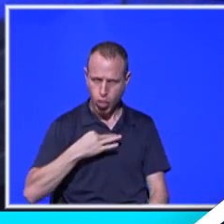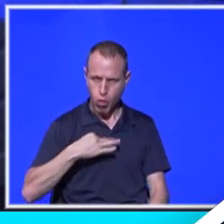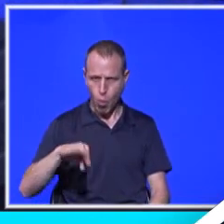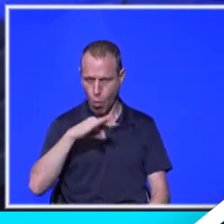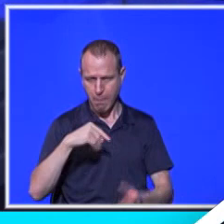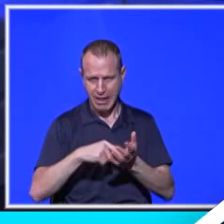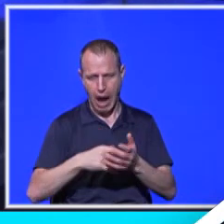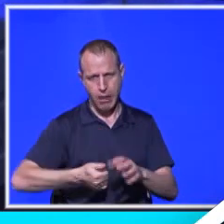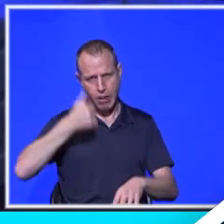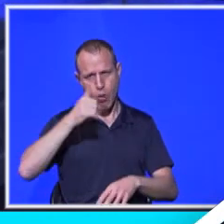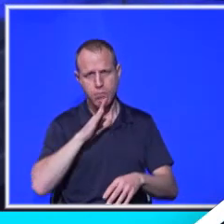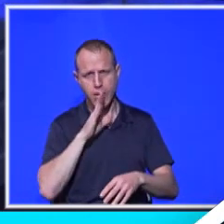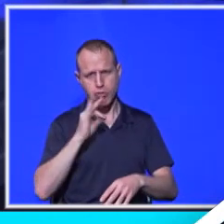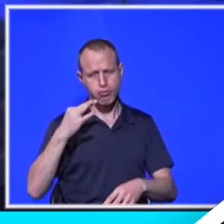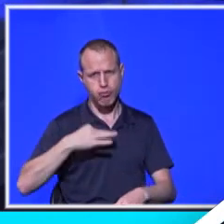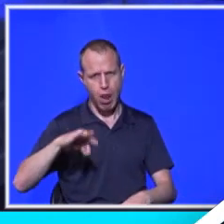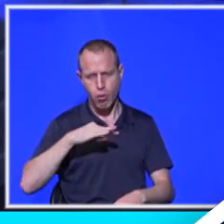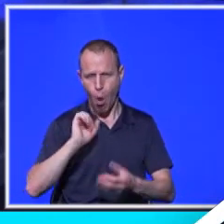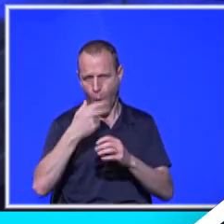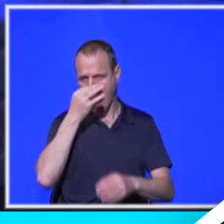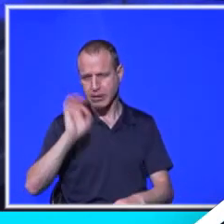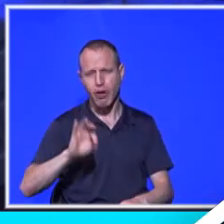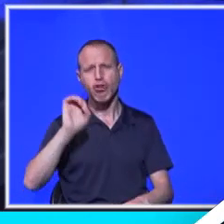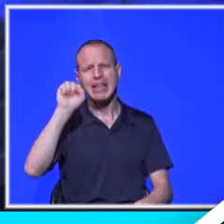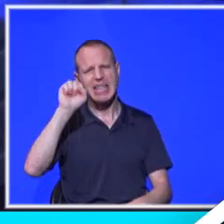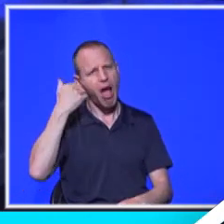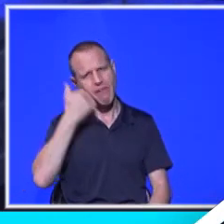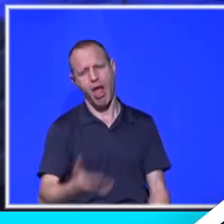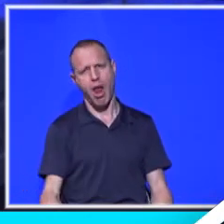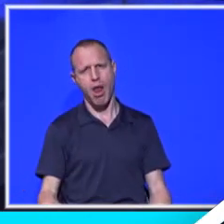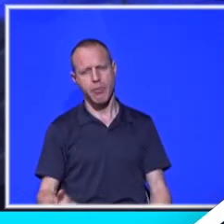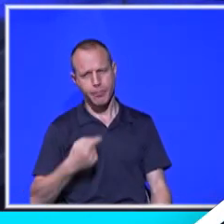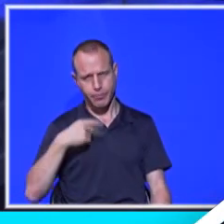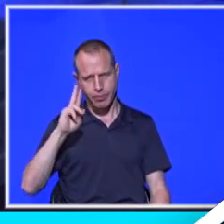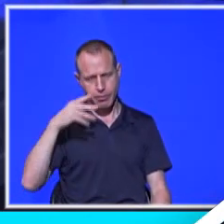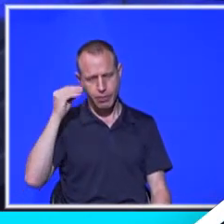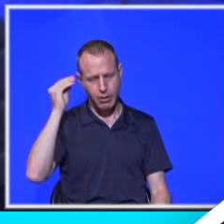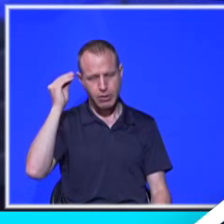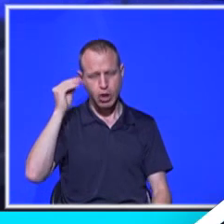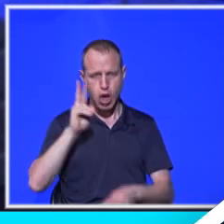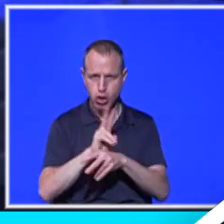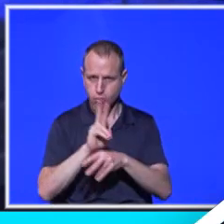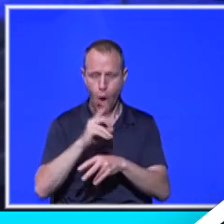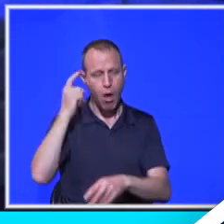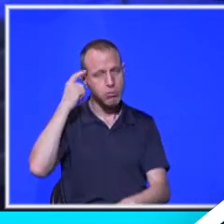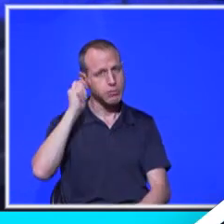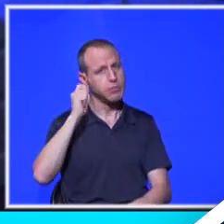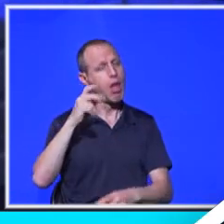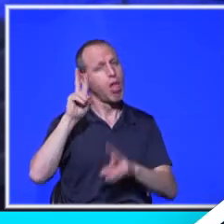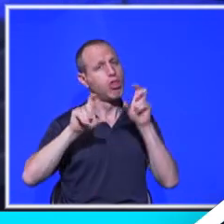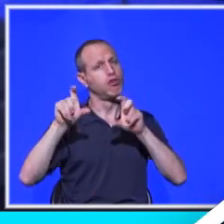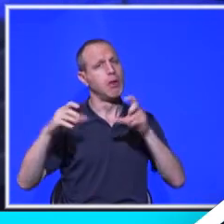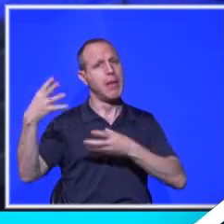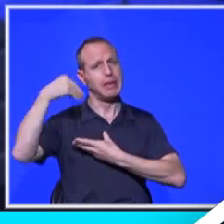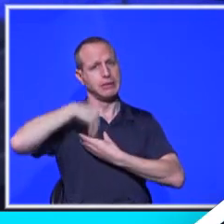שלנו, או למשל עזיבה של שר, שזה חבל. אנחנו צריכים להשכיל ולשמור את האנשים אצלנו,